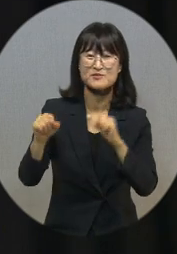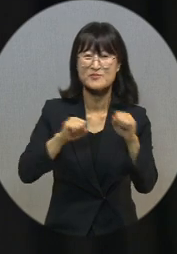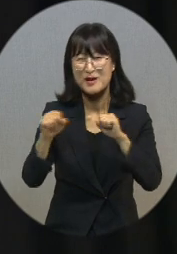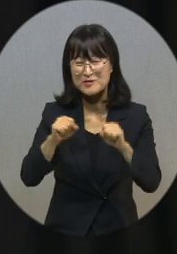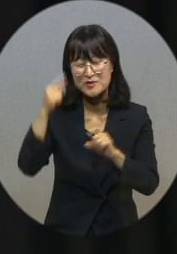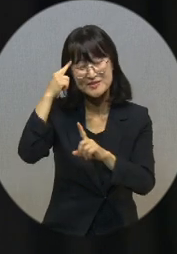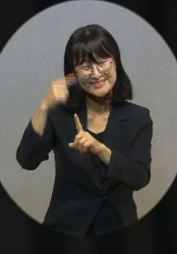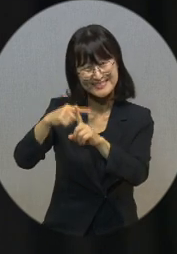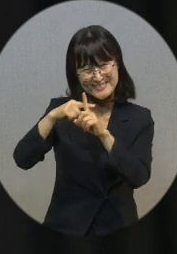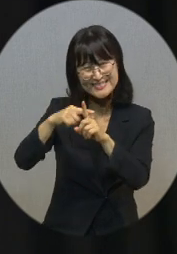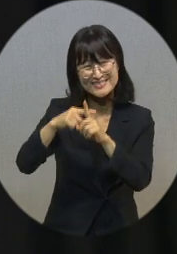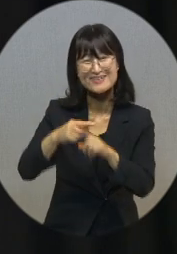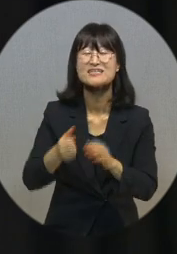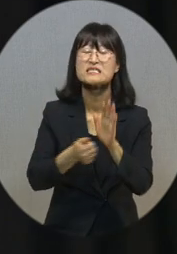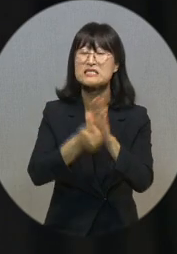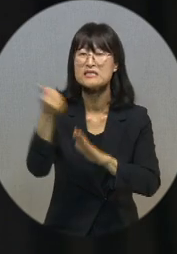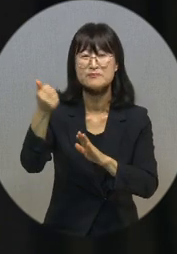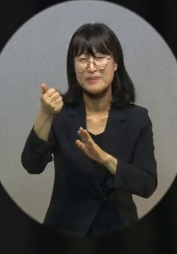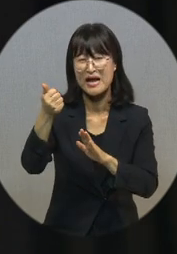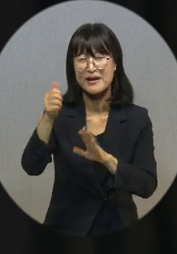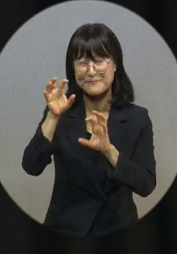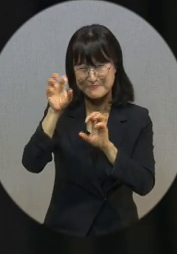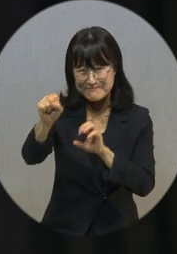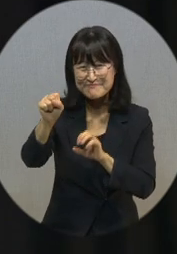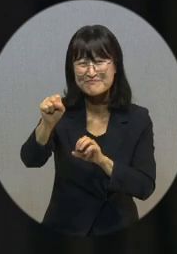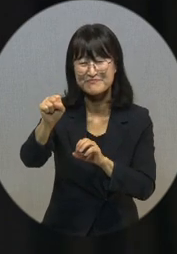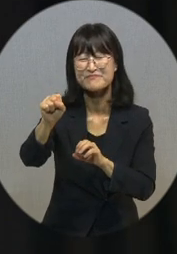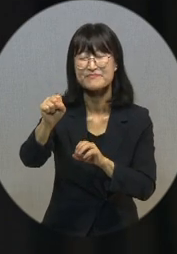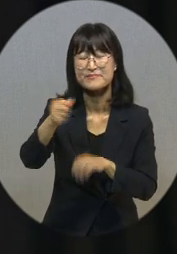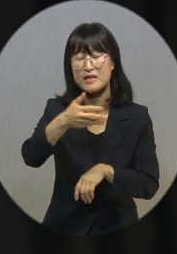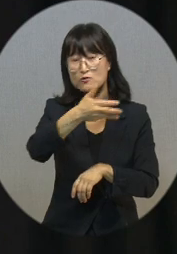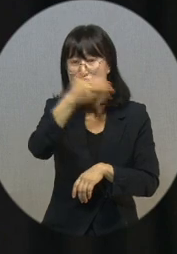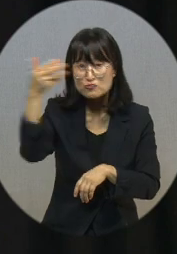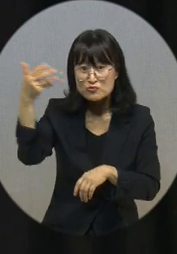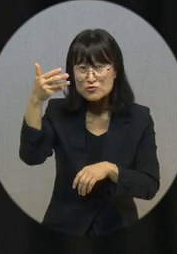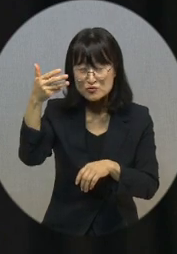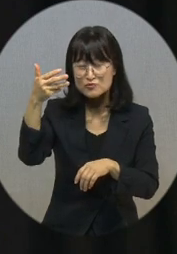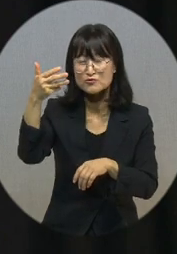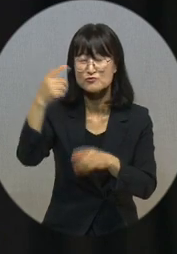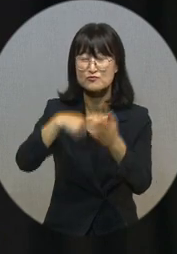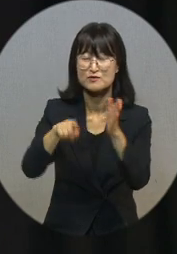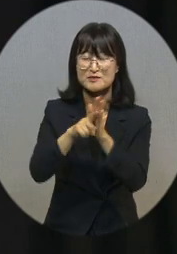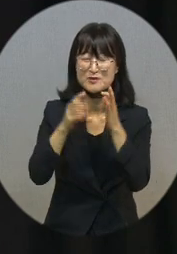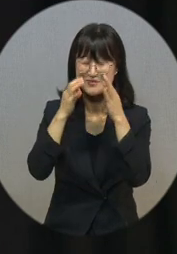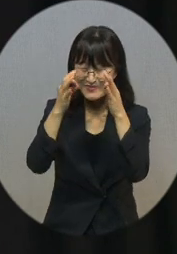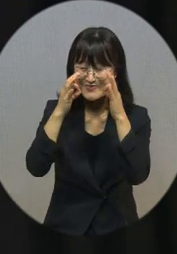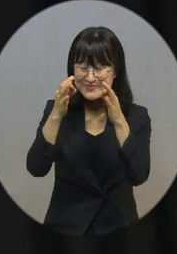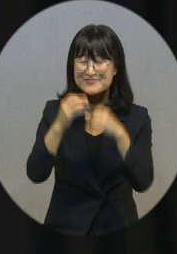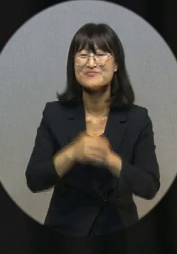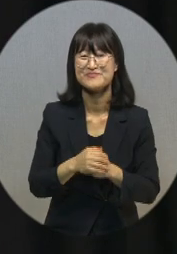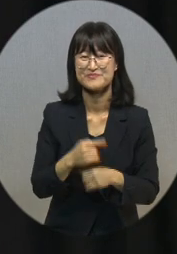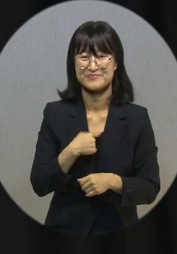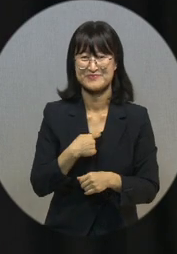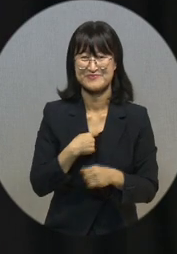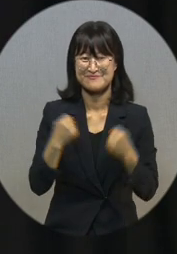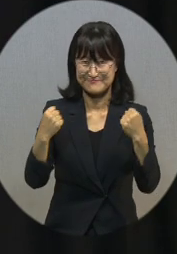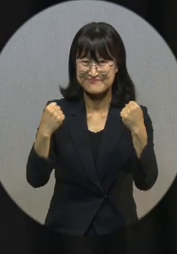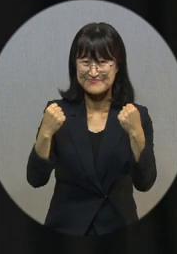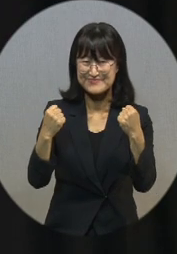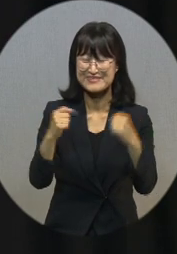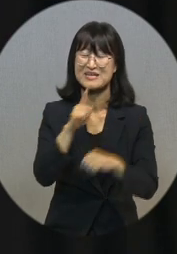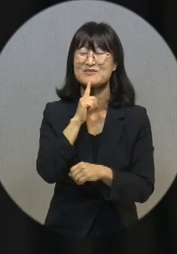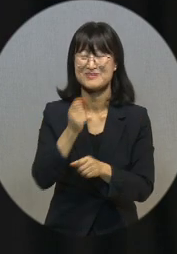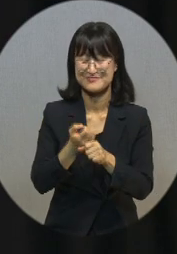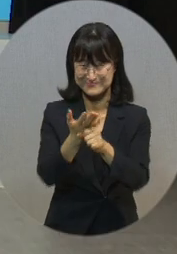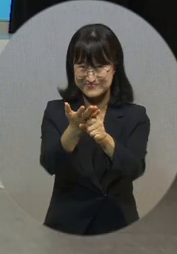긍정적인 마음으로 희망을 잊지 않고 꿈을 향해서 하루하루 다가가셨으면 좋겠다. 저 최부연도 응원한다는 말씀 드리고